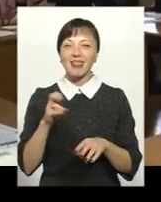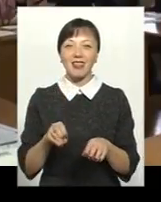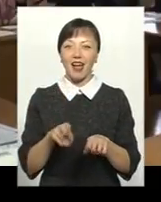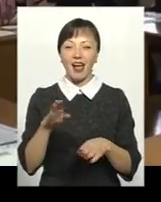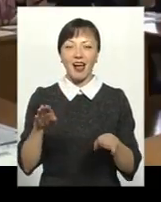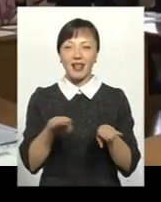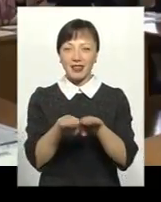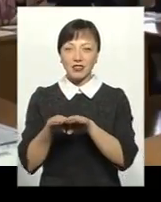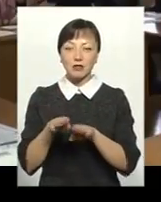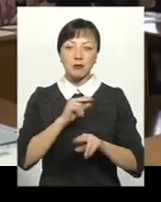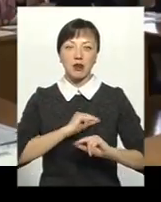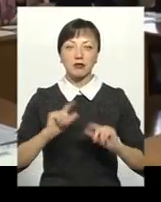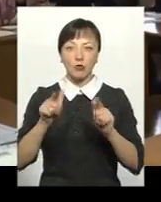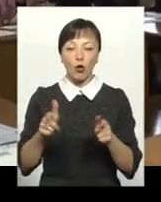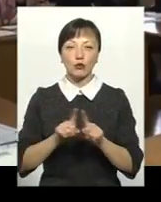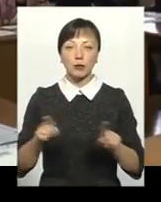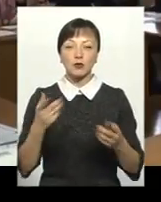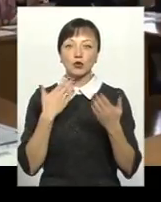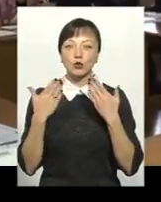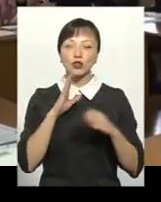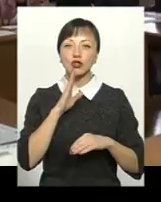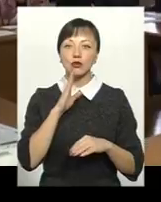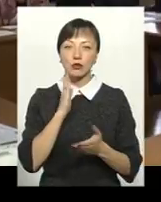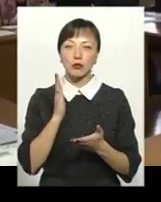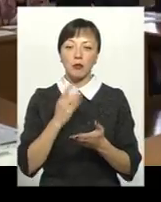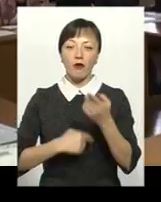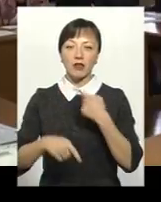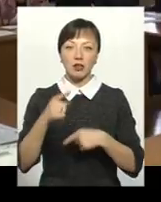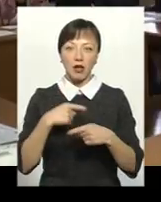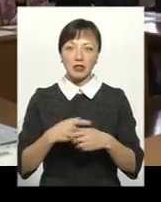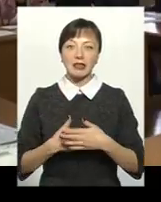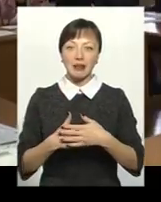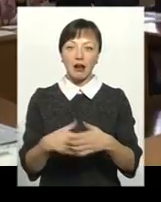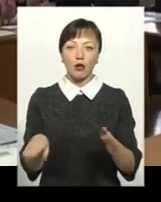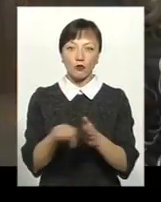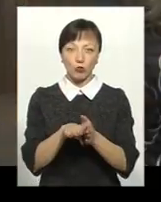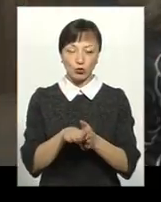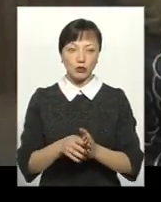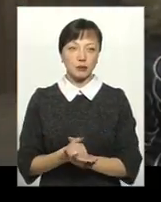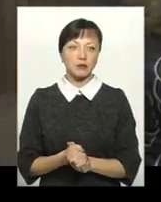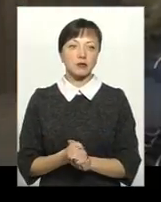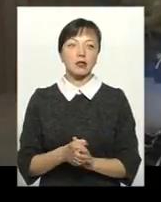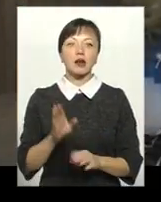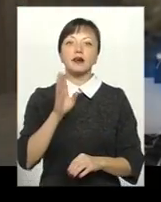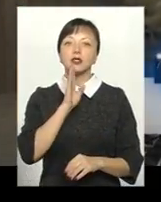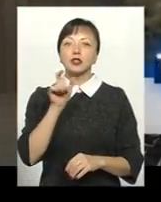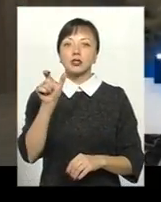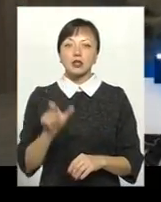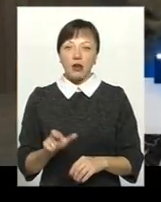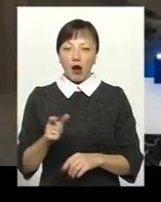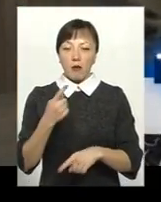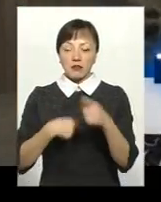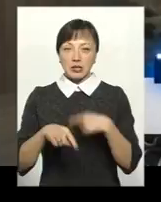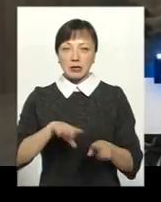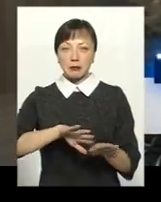під час працевлаштування. Особливо це стосується жінок, які повертаються з декретної відпустки. Жінка, яка виходить після декрету,